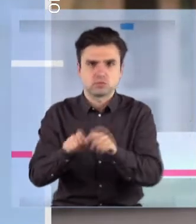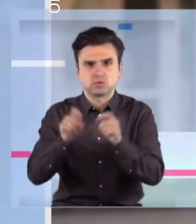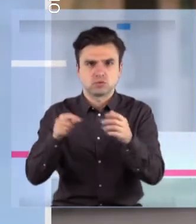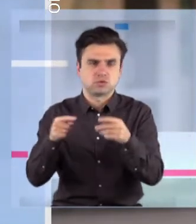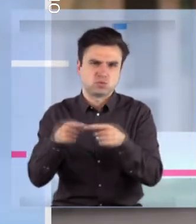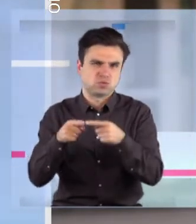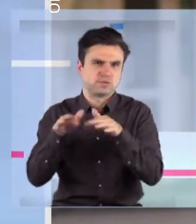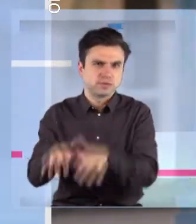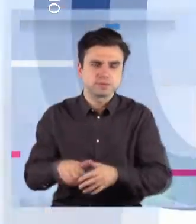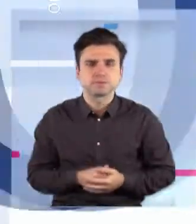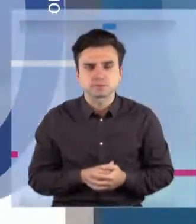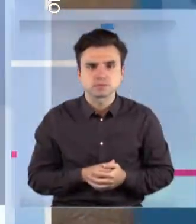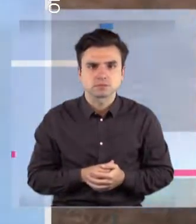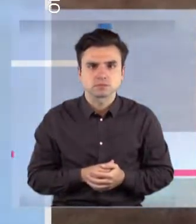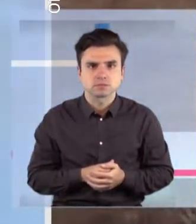чинним законодавством.